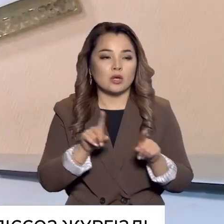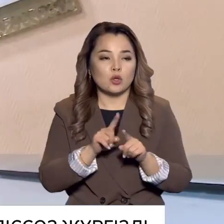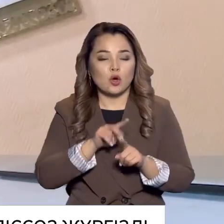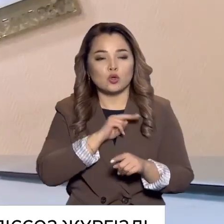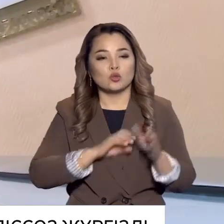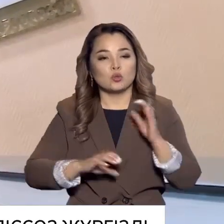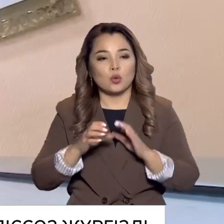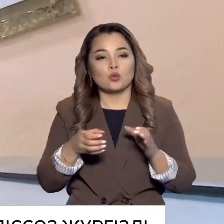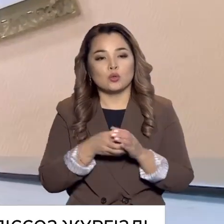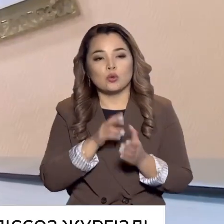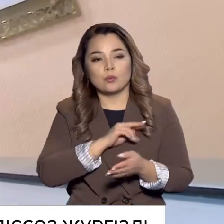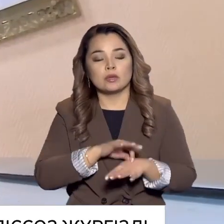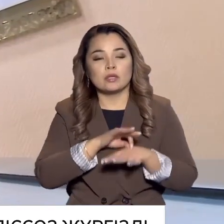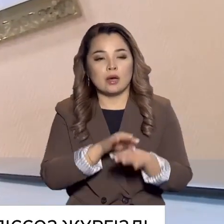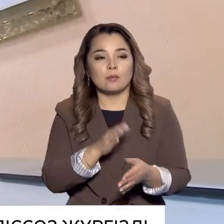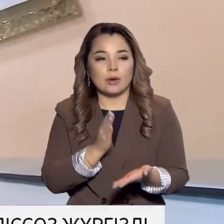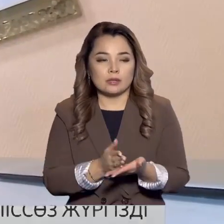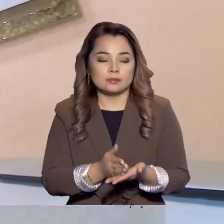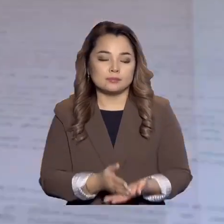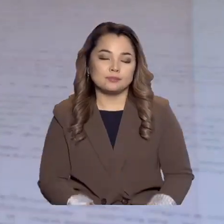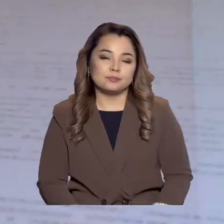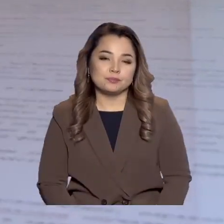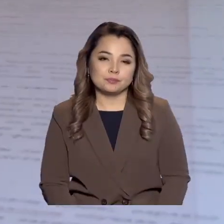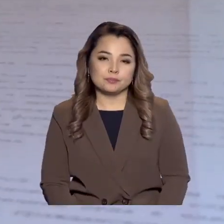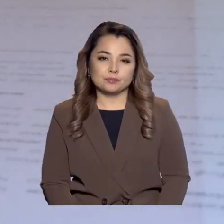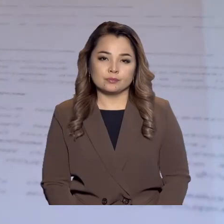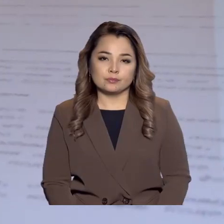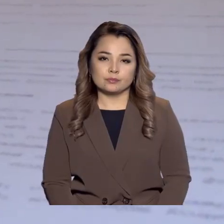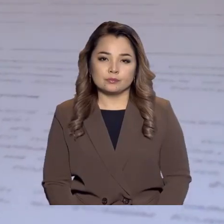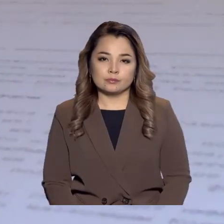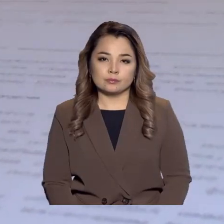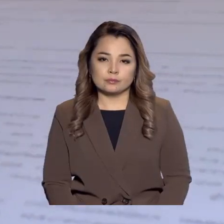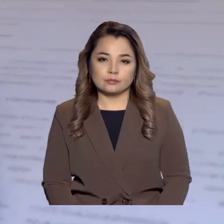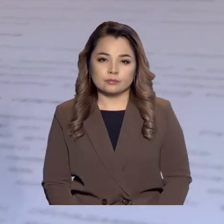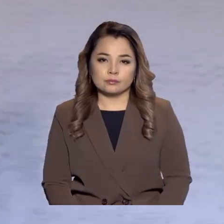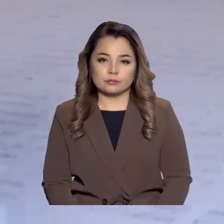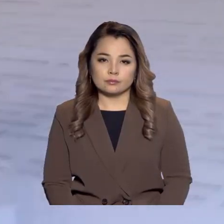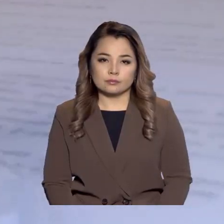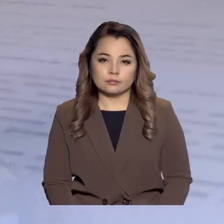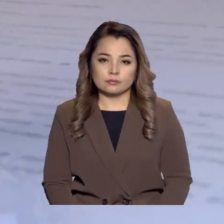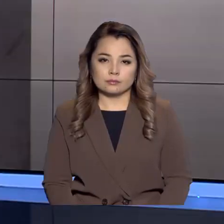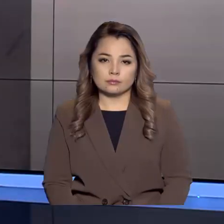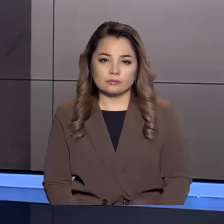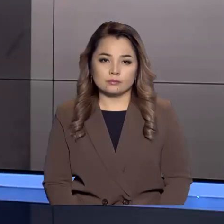жұмыс істейді. Дарын Сағитов, Мұхит Рамазанұлы, Қазақстан ұлттық арнасы.